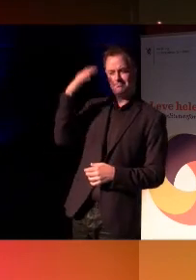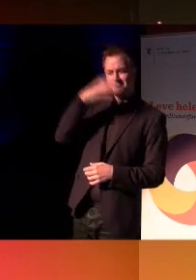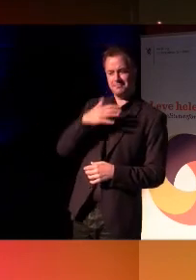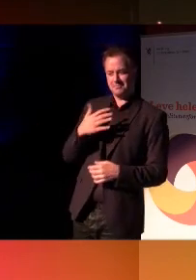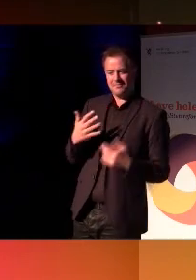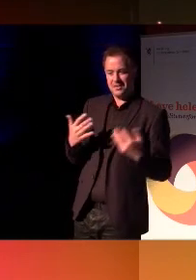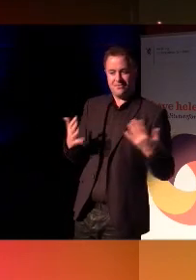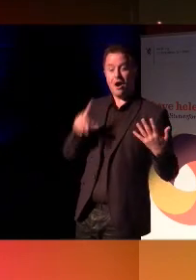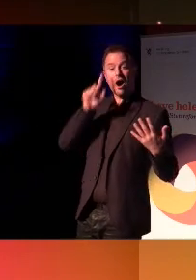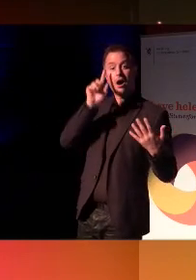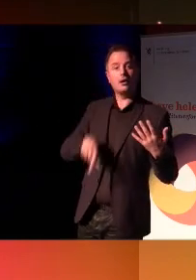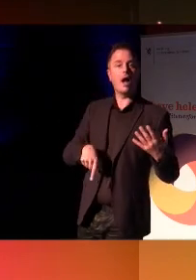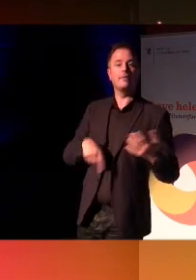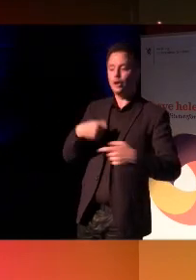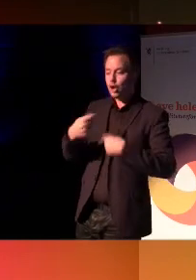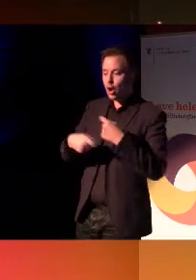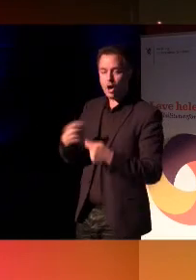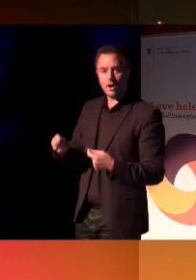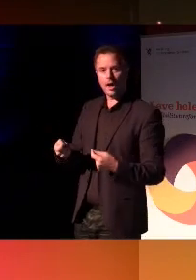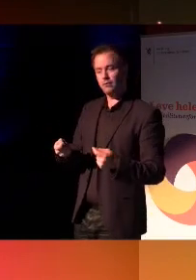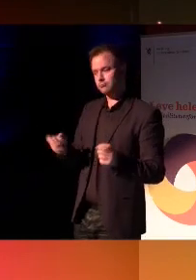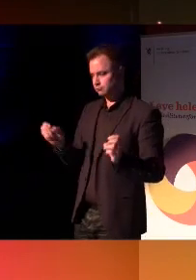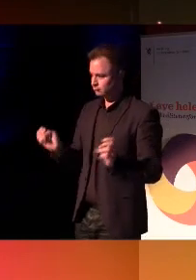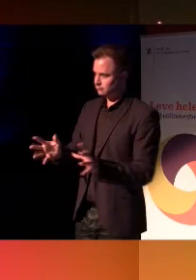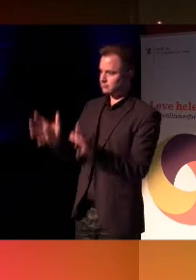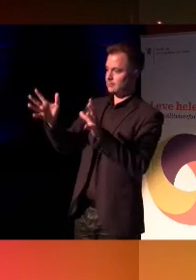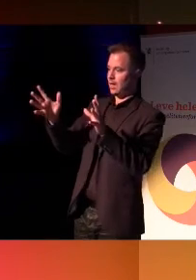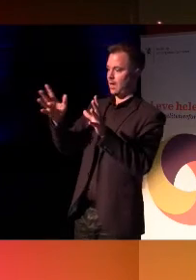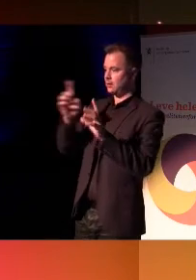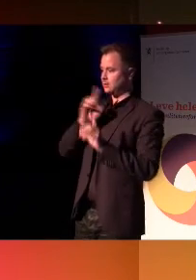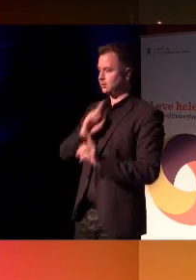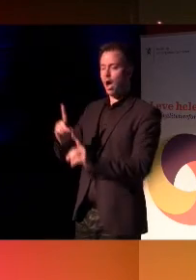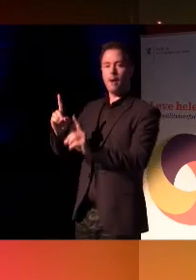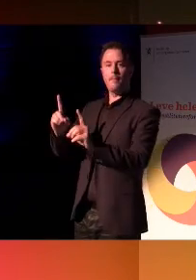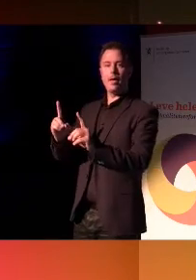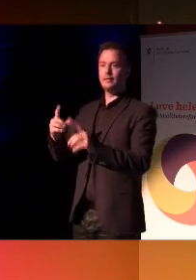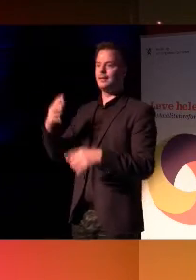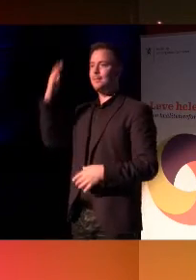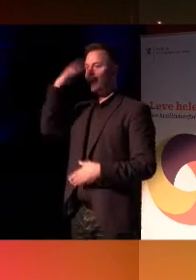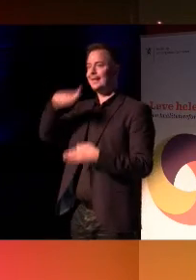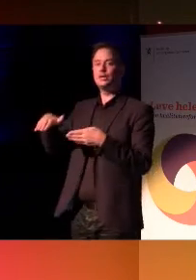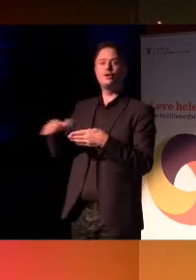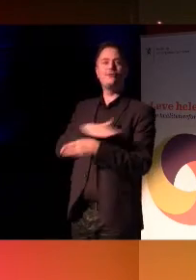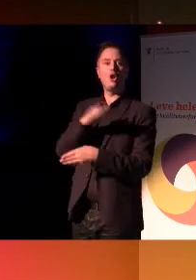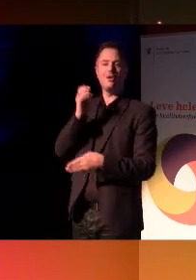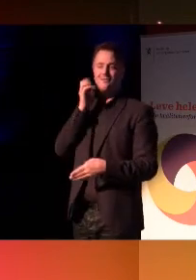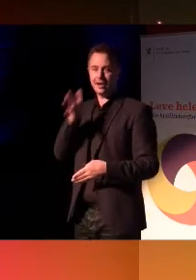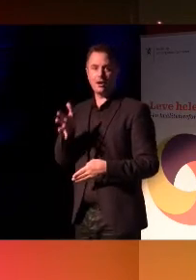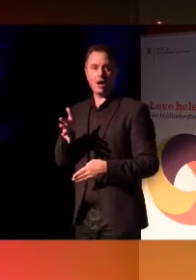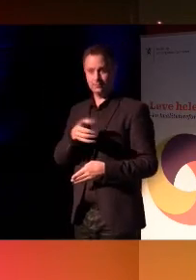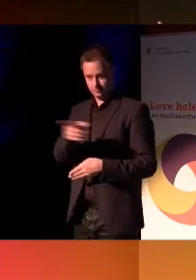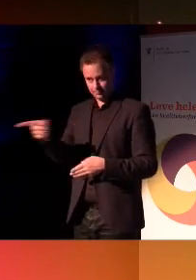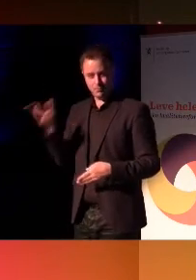vi kan gjøre for at vi skal kunne klare å skape en mer meningsfull hverdag til de som bor på sykehjem?